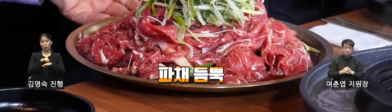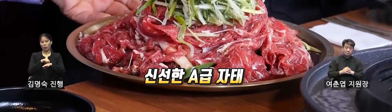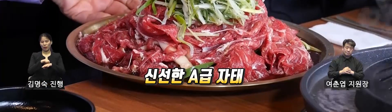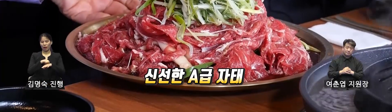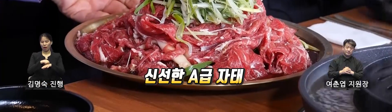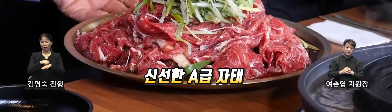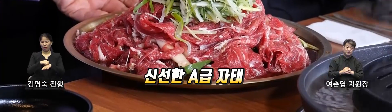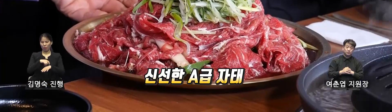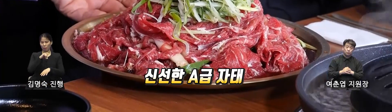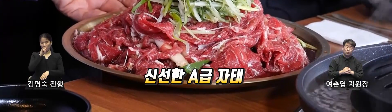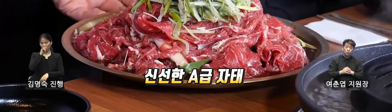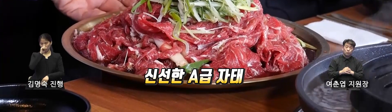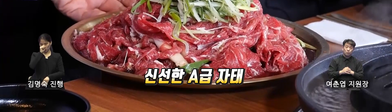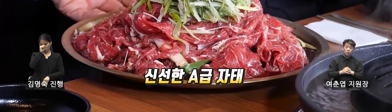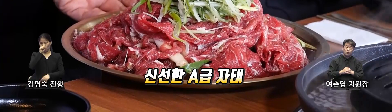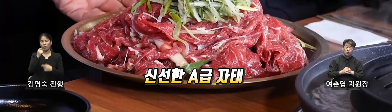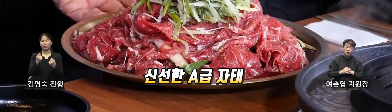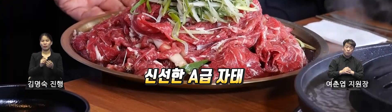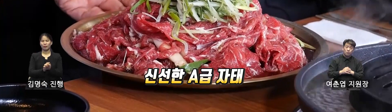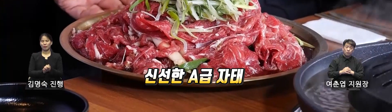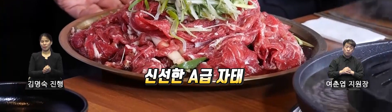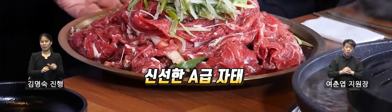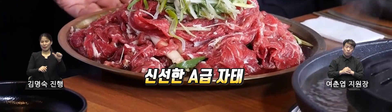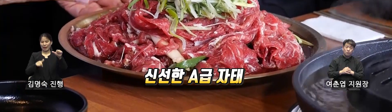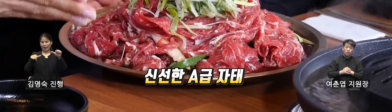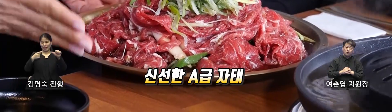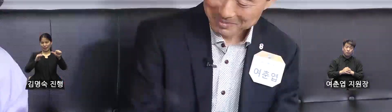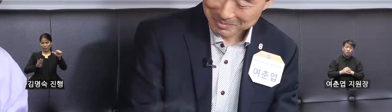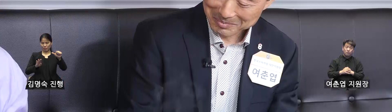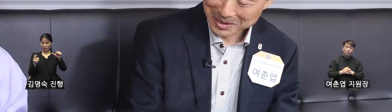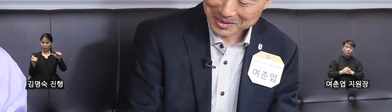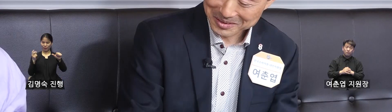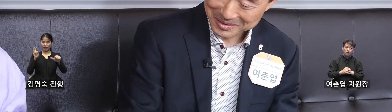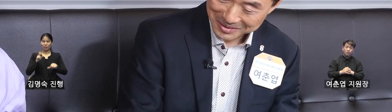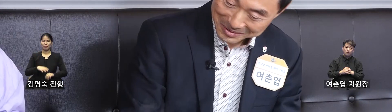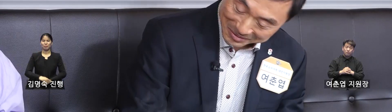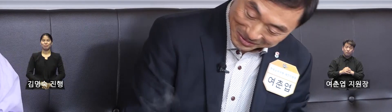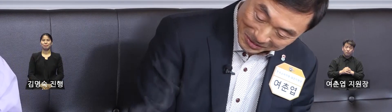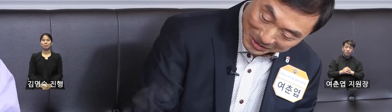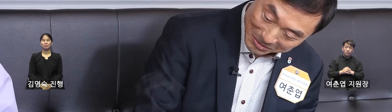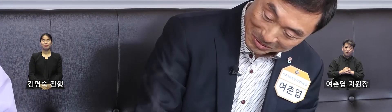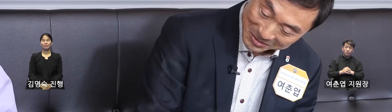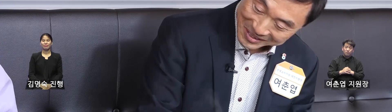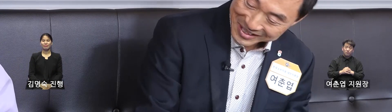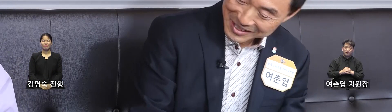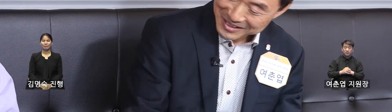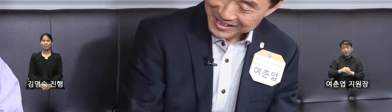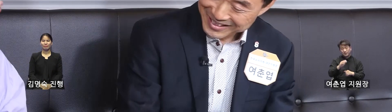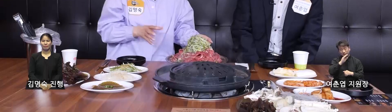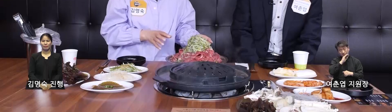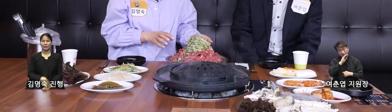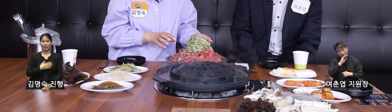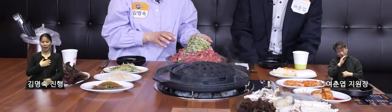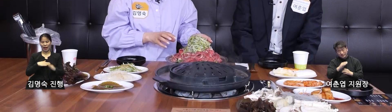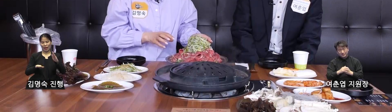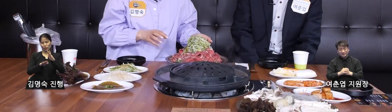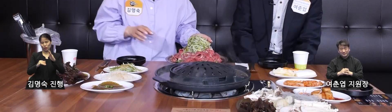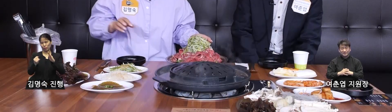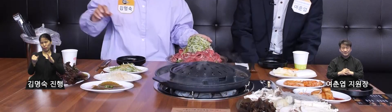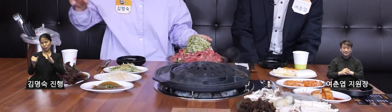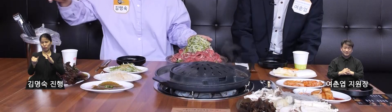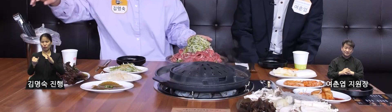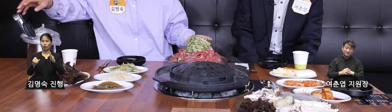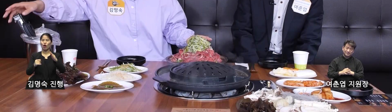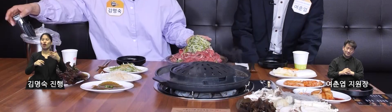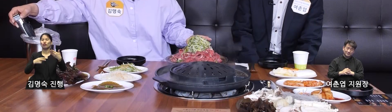질이 한 A급 정도 되는 것 같아요. 네. 그러네요. 제가 주부 구단으로서 고기는 좀